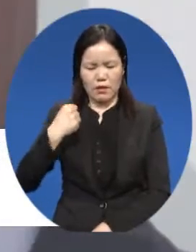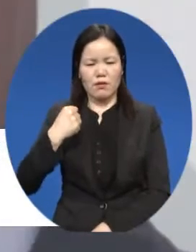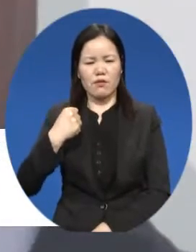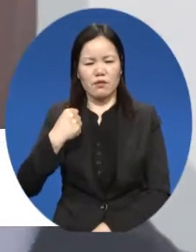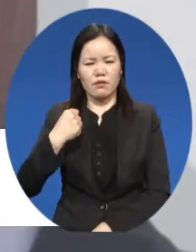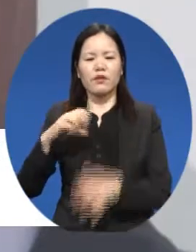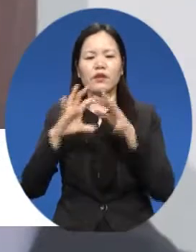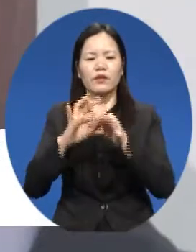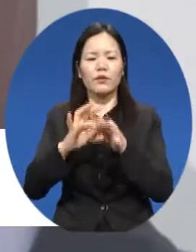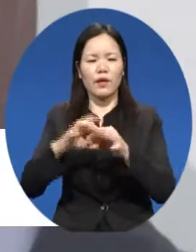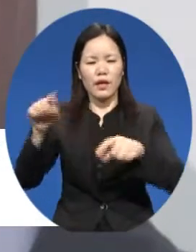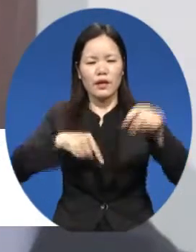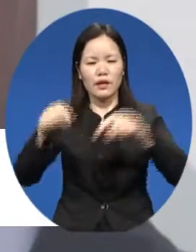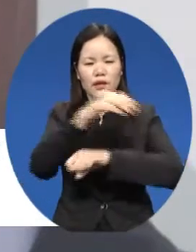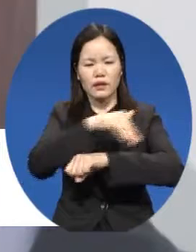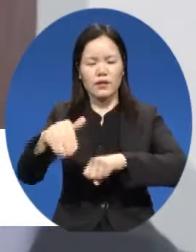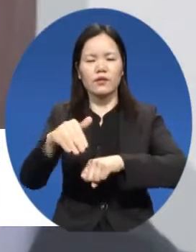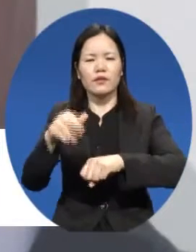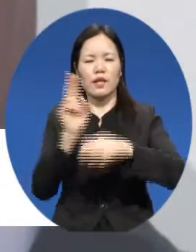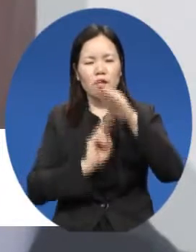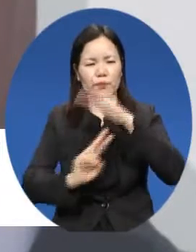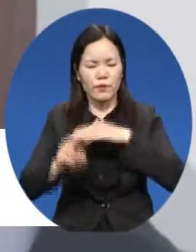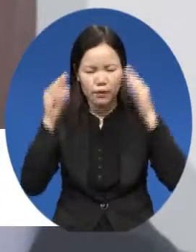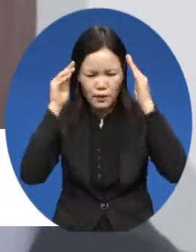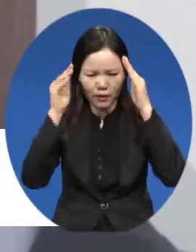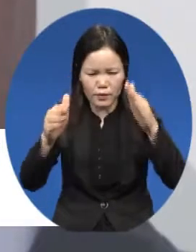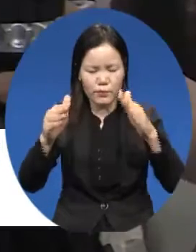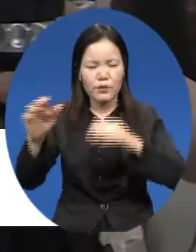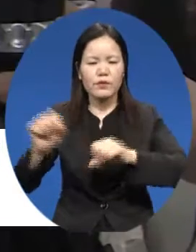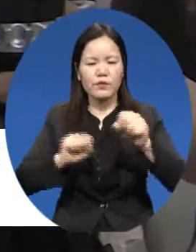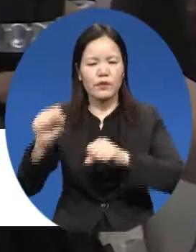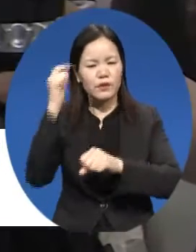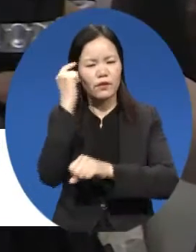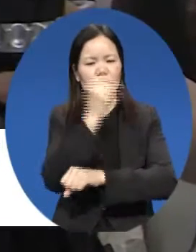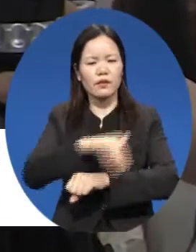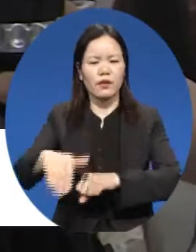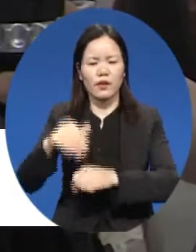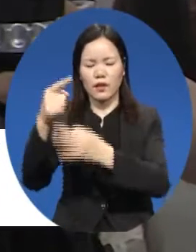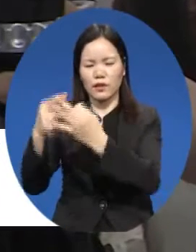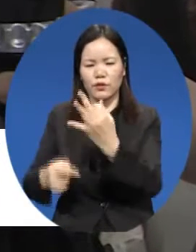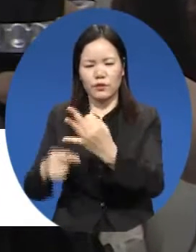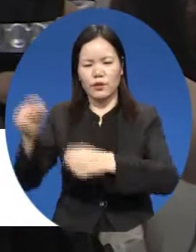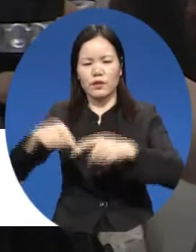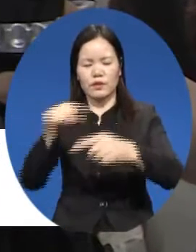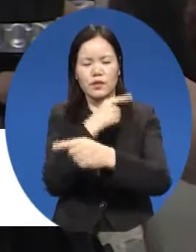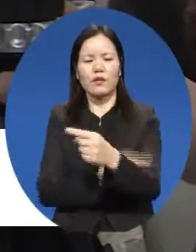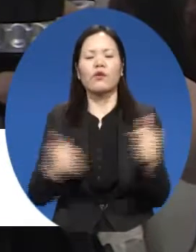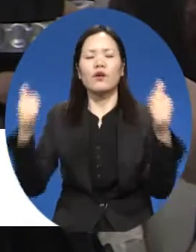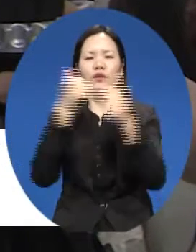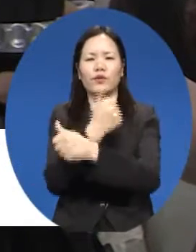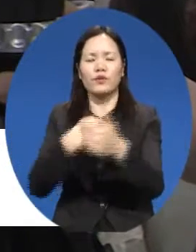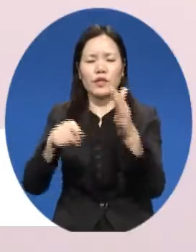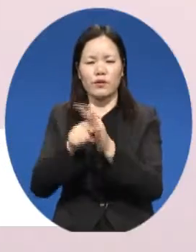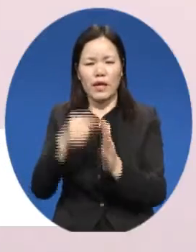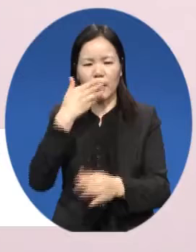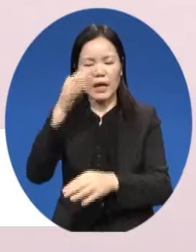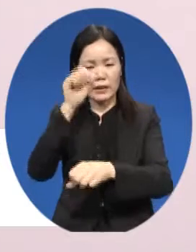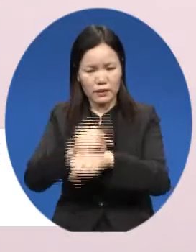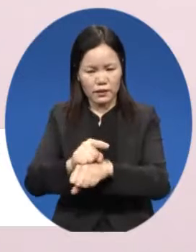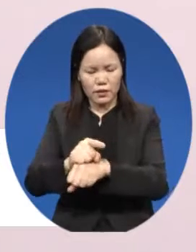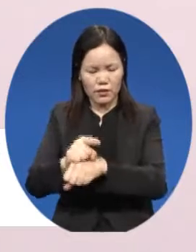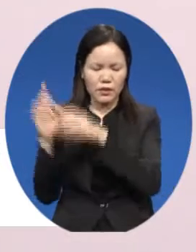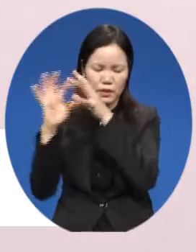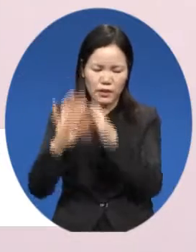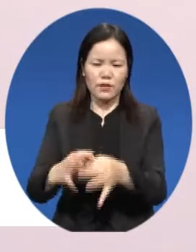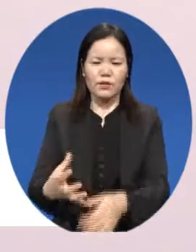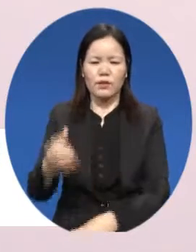바탕으로 정책과 비전에 집중할 태세입니다. 다만 윤 후보가 정권 교체를 위한 희망의 끈을 놓지 않겠다고